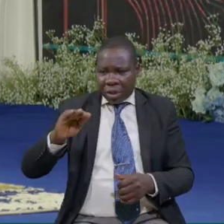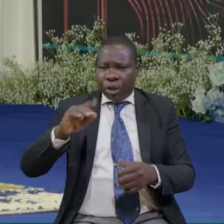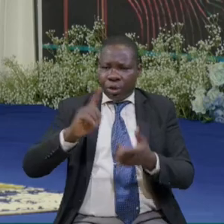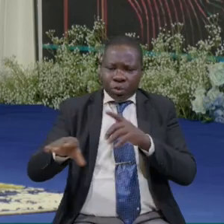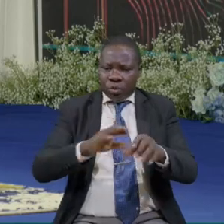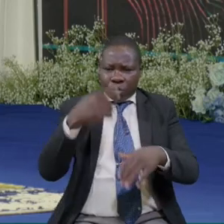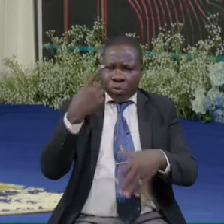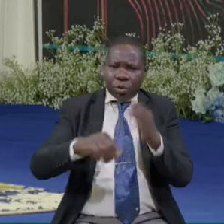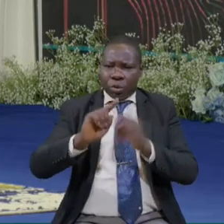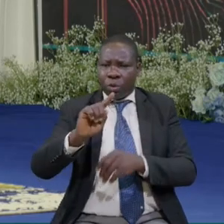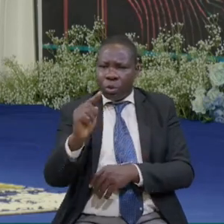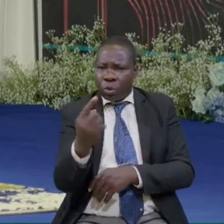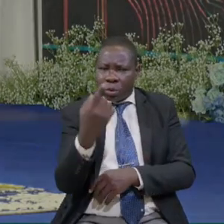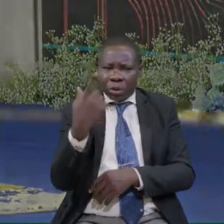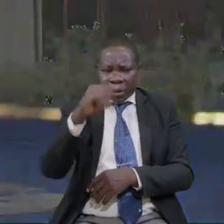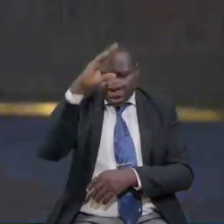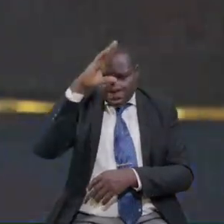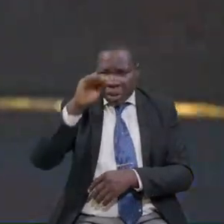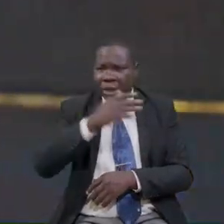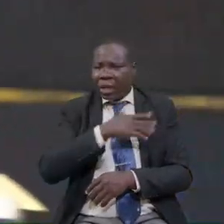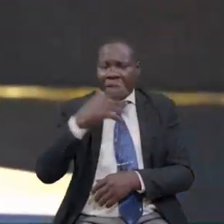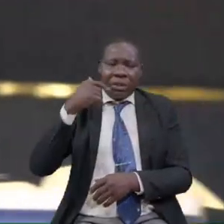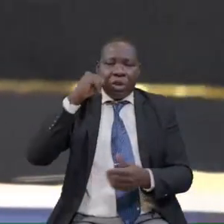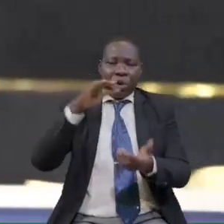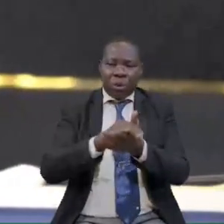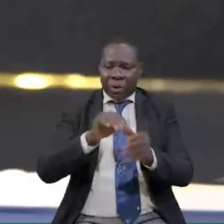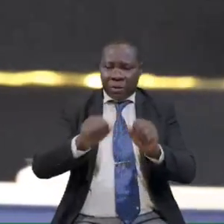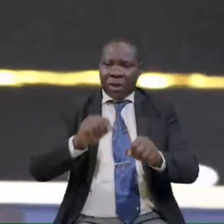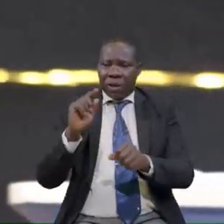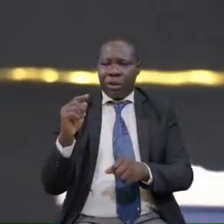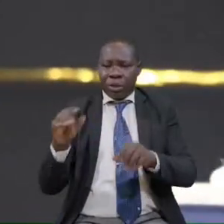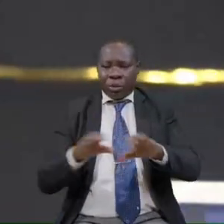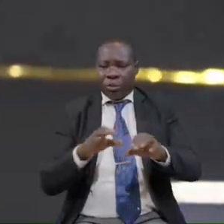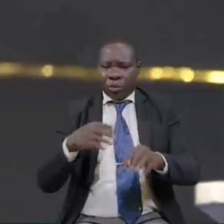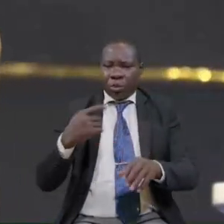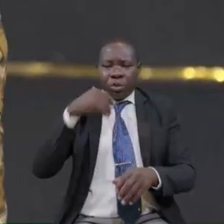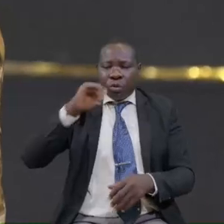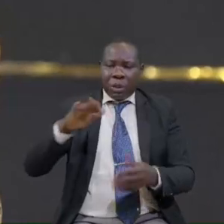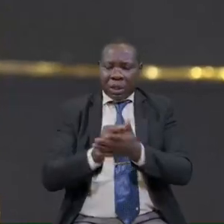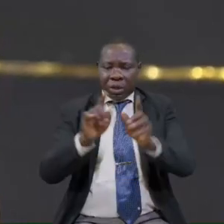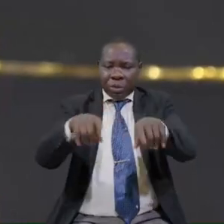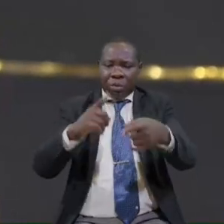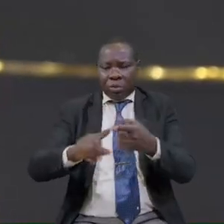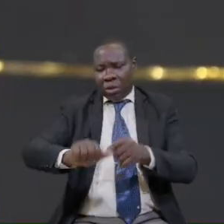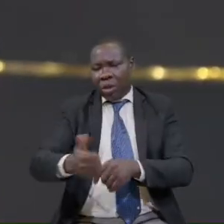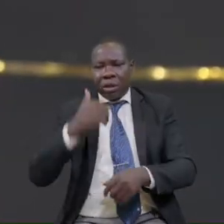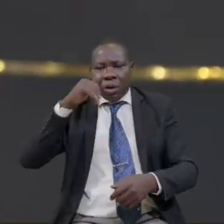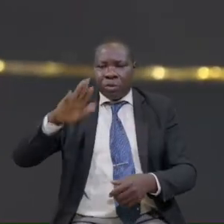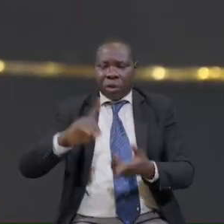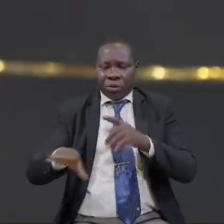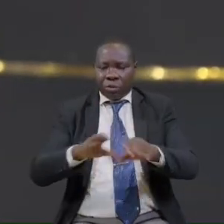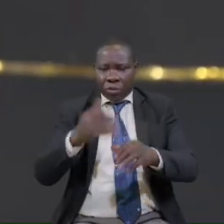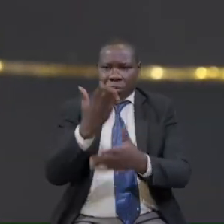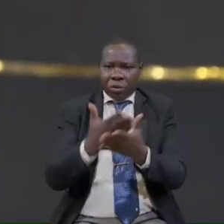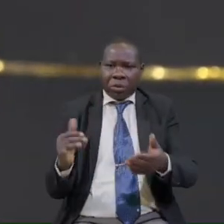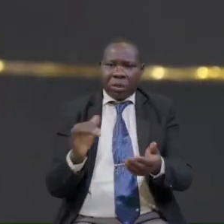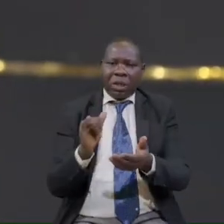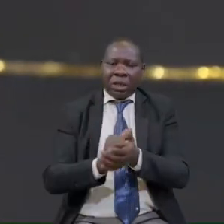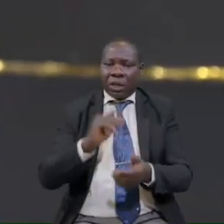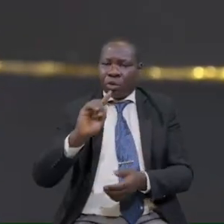c'est-à-dire les homosexuels, l'homme va se joindre à un homme pour faire ce qu'un homme et une femme et sa femme doivent faire. Et